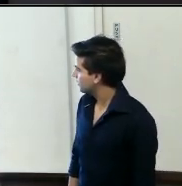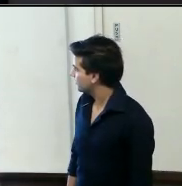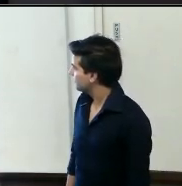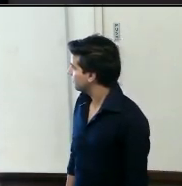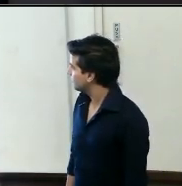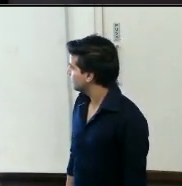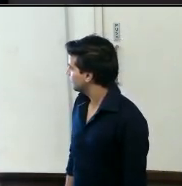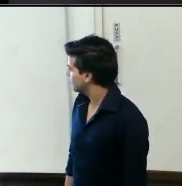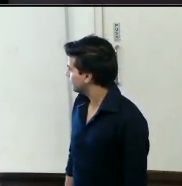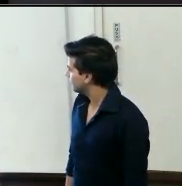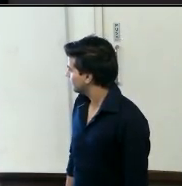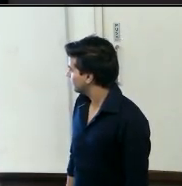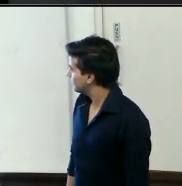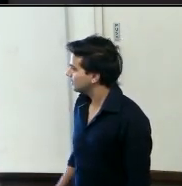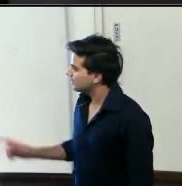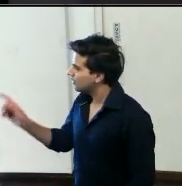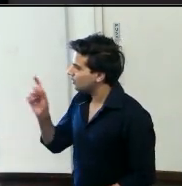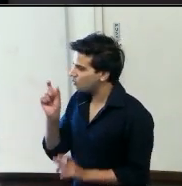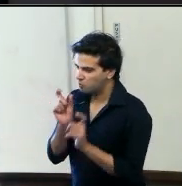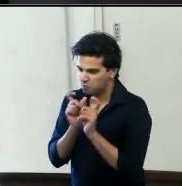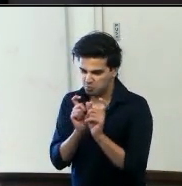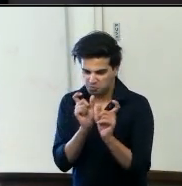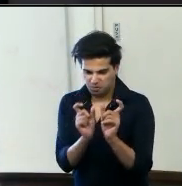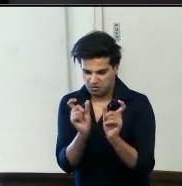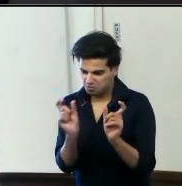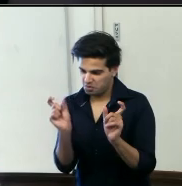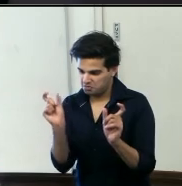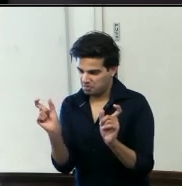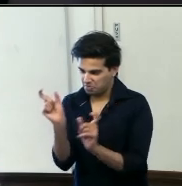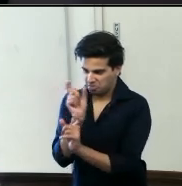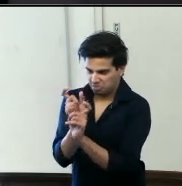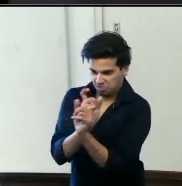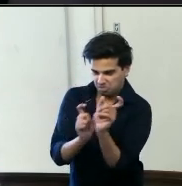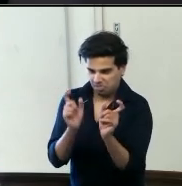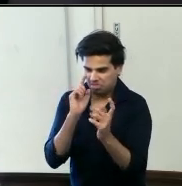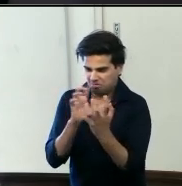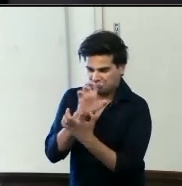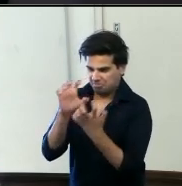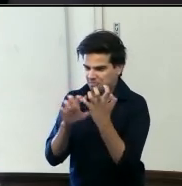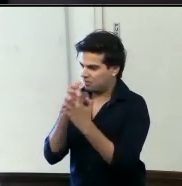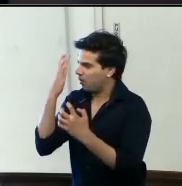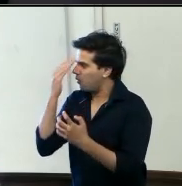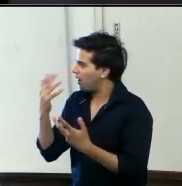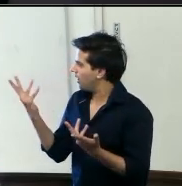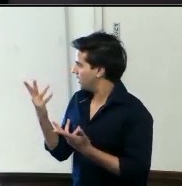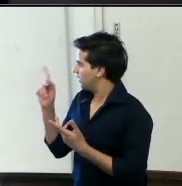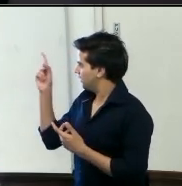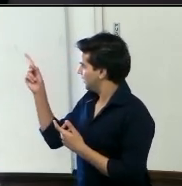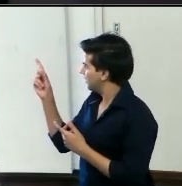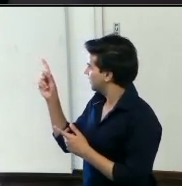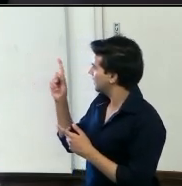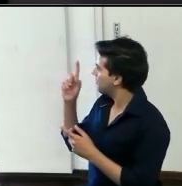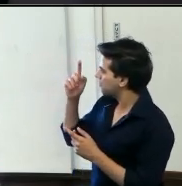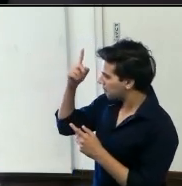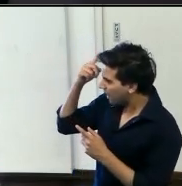Why are words like this? Why are words like this